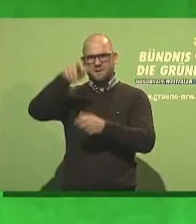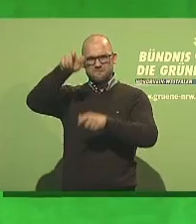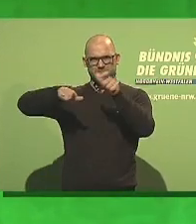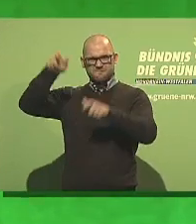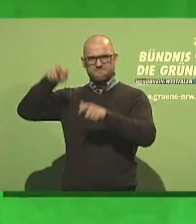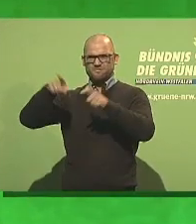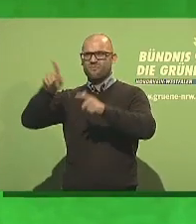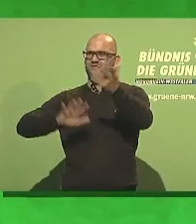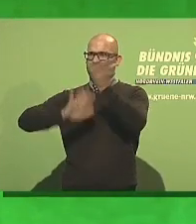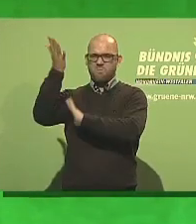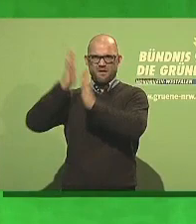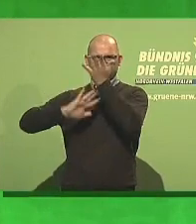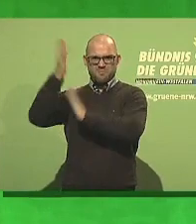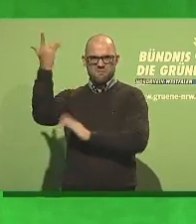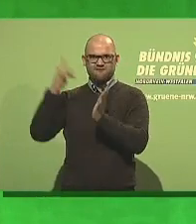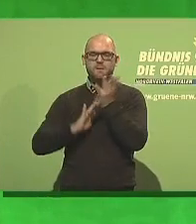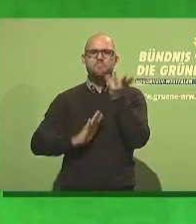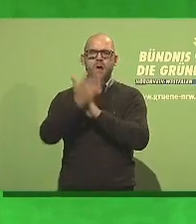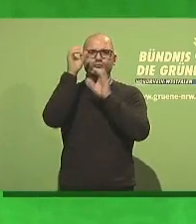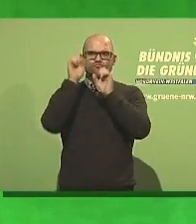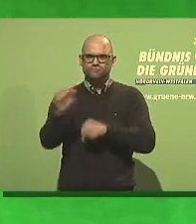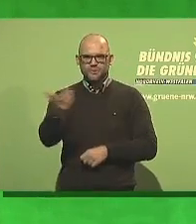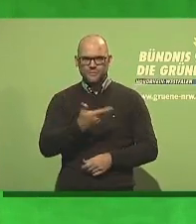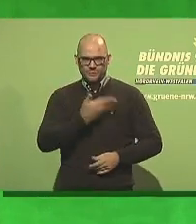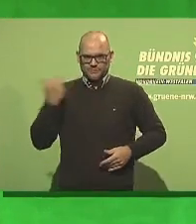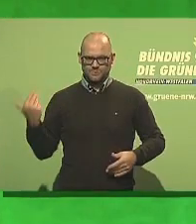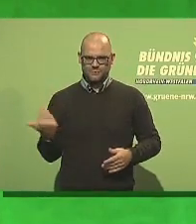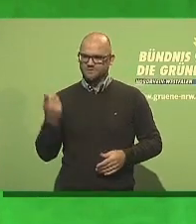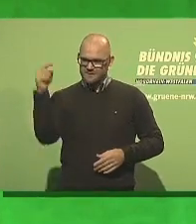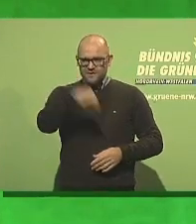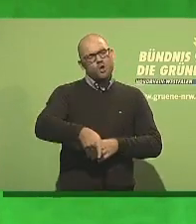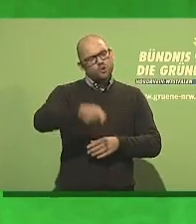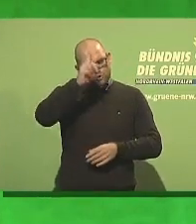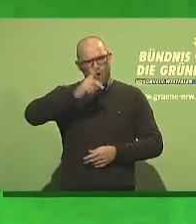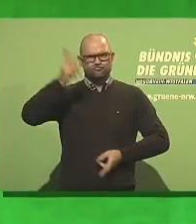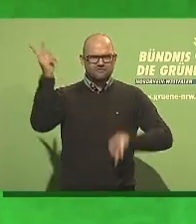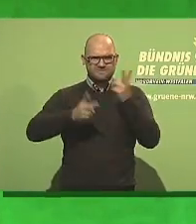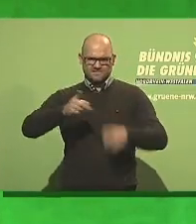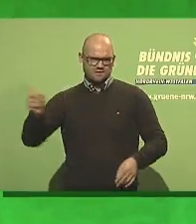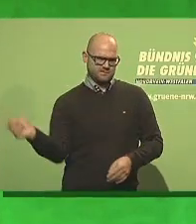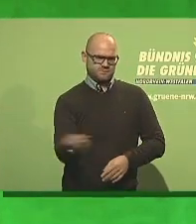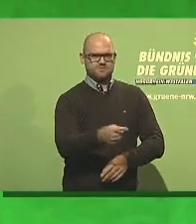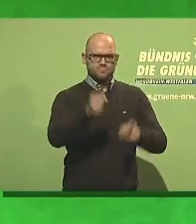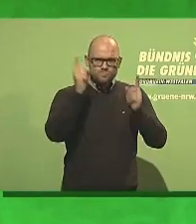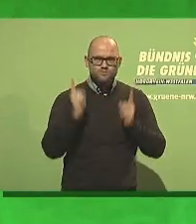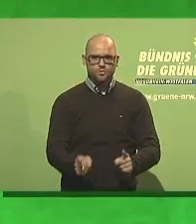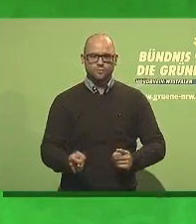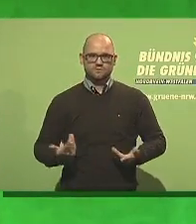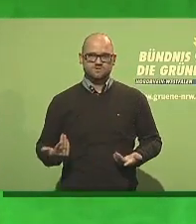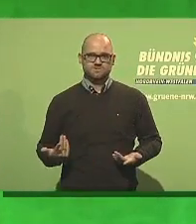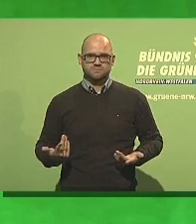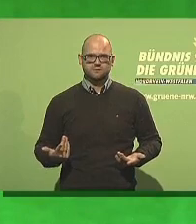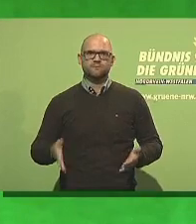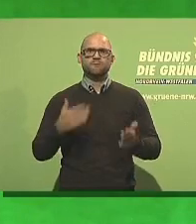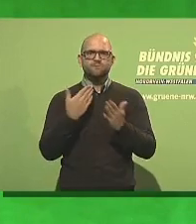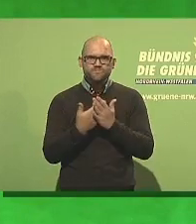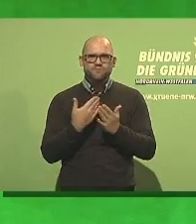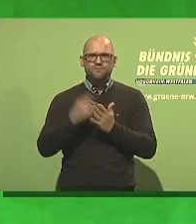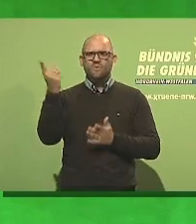am Brandschutz gespart wurde. Und für eine Neuentwicklung der Sicherheitsarchitektur in unserem Land, die den Laden nach